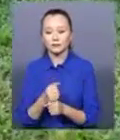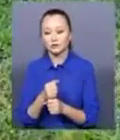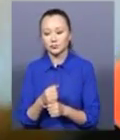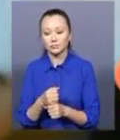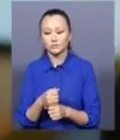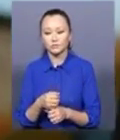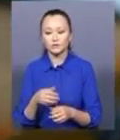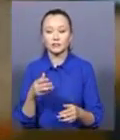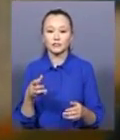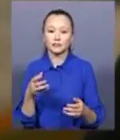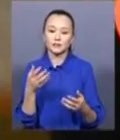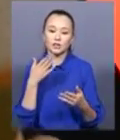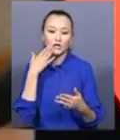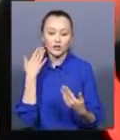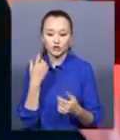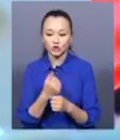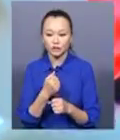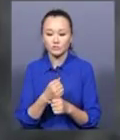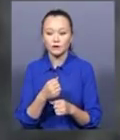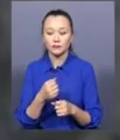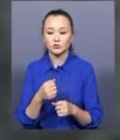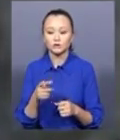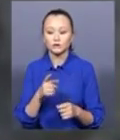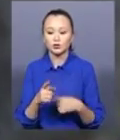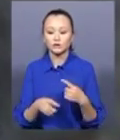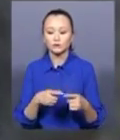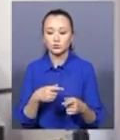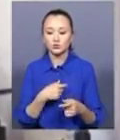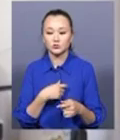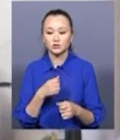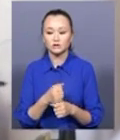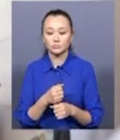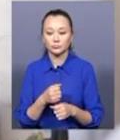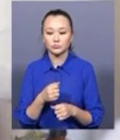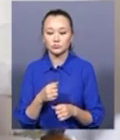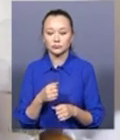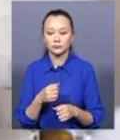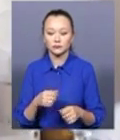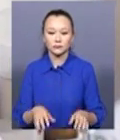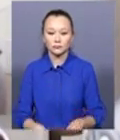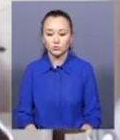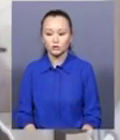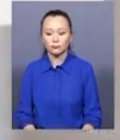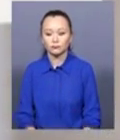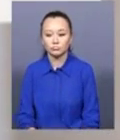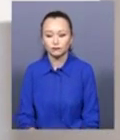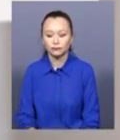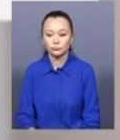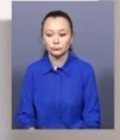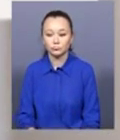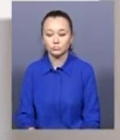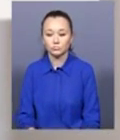Психологи уверяют, наше тело всегда делает то, что мы ему говорим. Поэтому перед тем, как начать делать утром